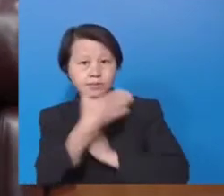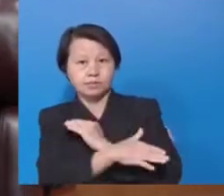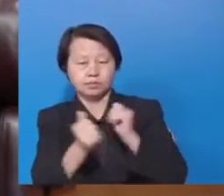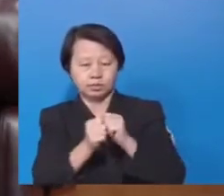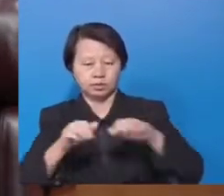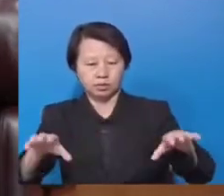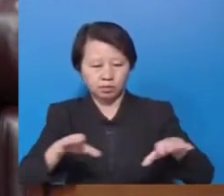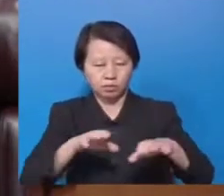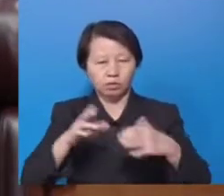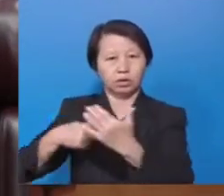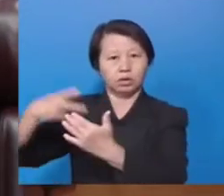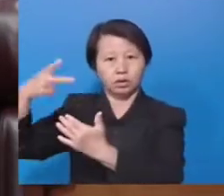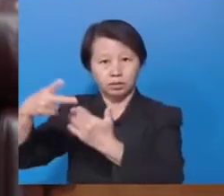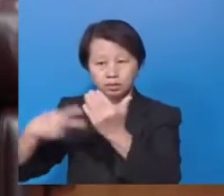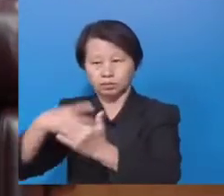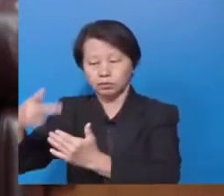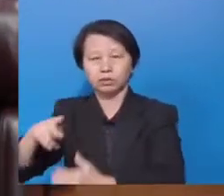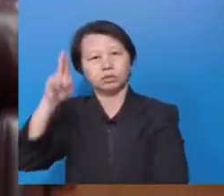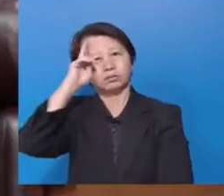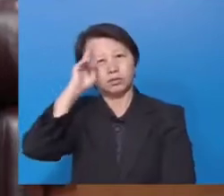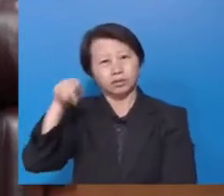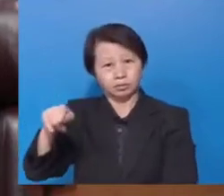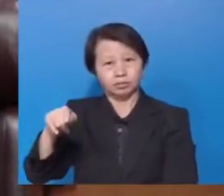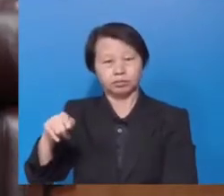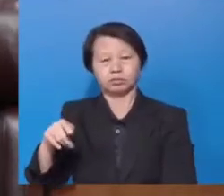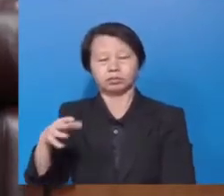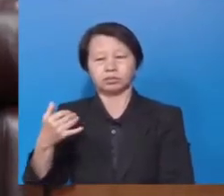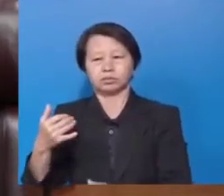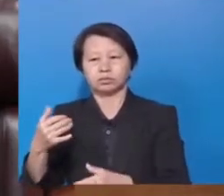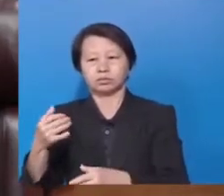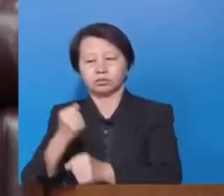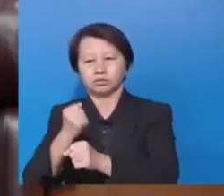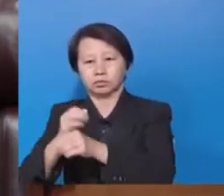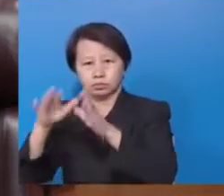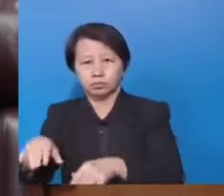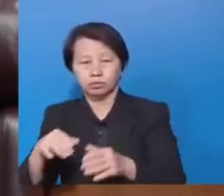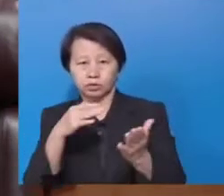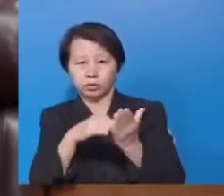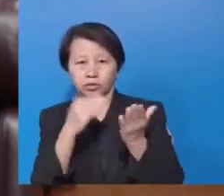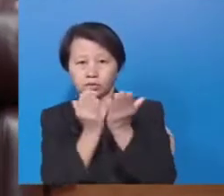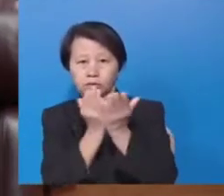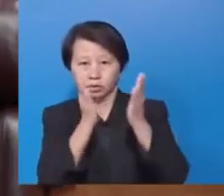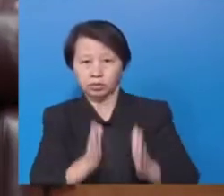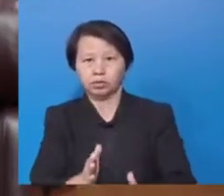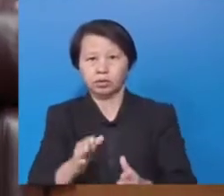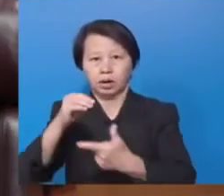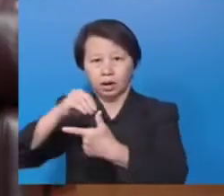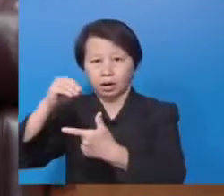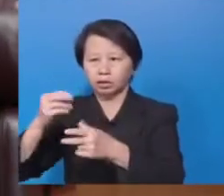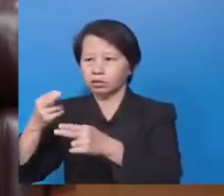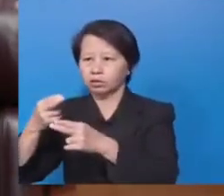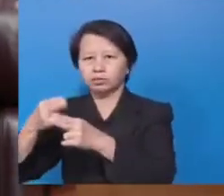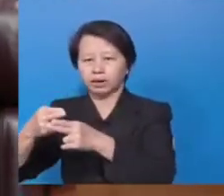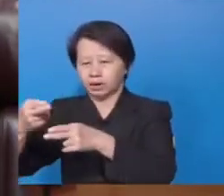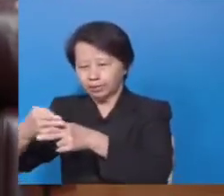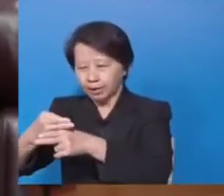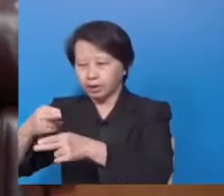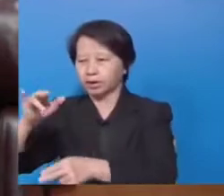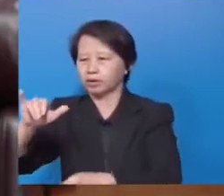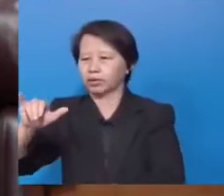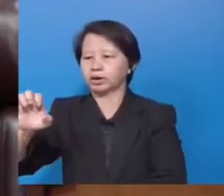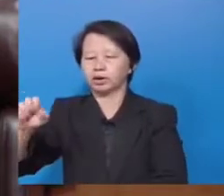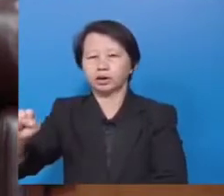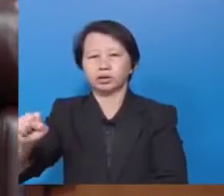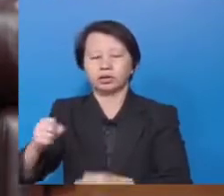dengan melaksanakan program-program seperti yang employment employable students ataupun Yes dengan izin